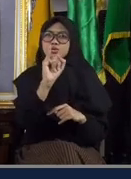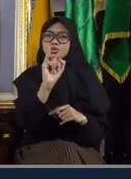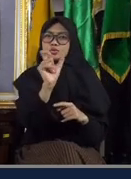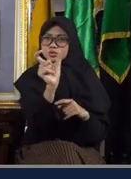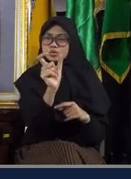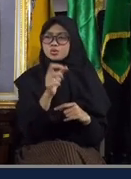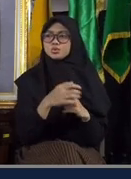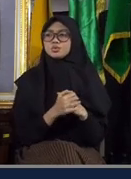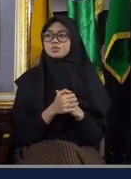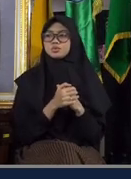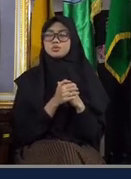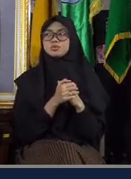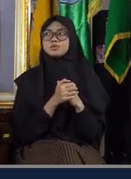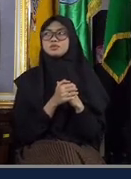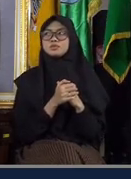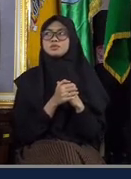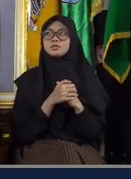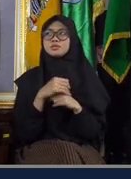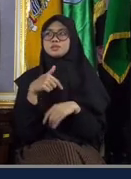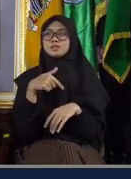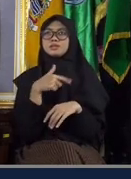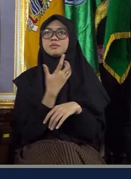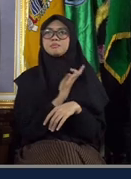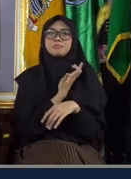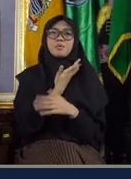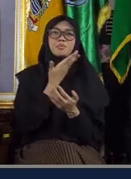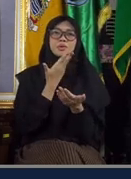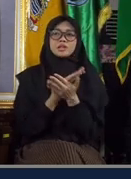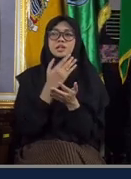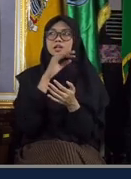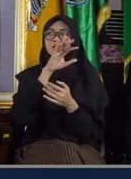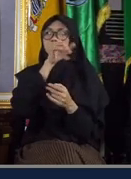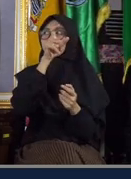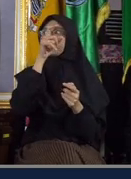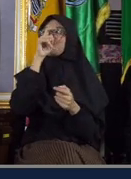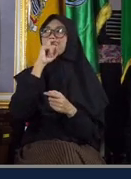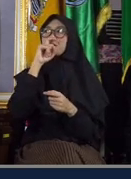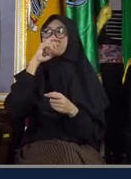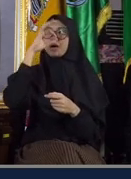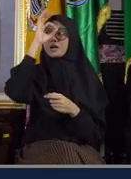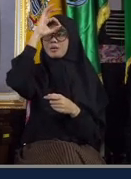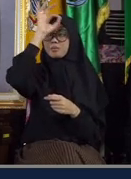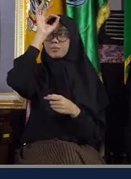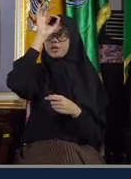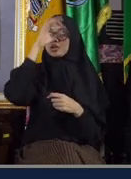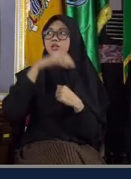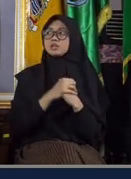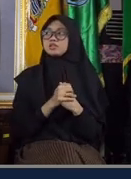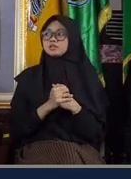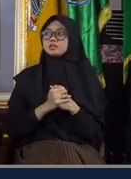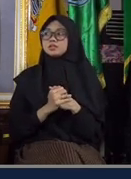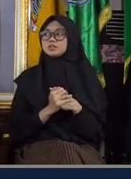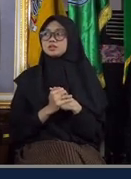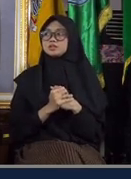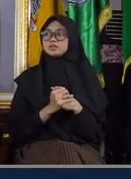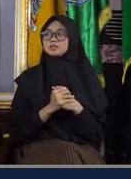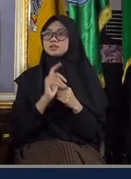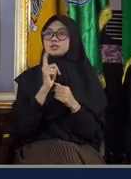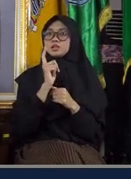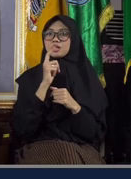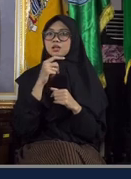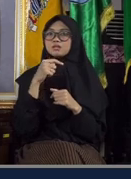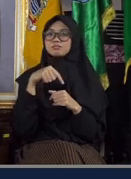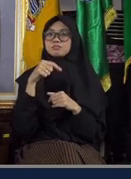ini best practice nanti saya mau minta pada Pak Kapolri Hai sama Pak Panglima kalau